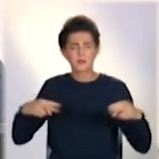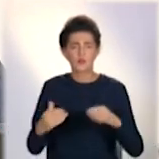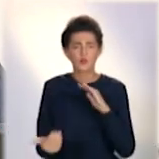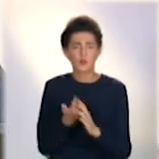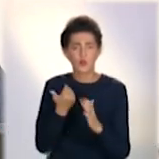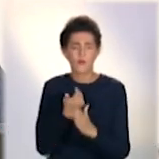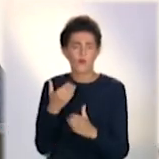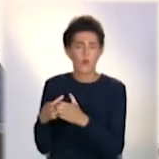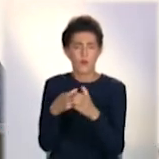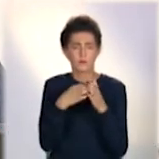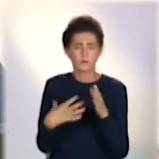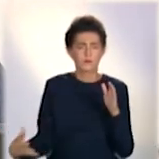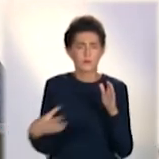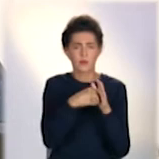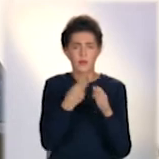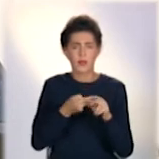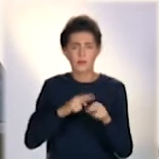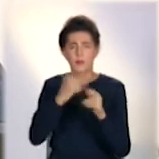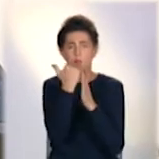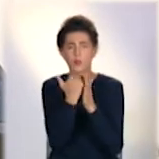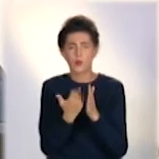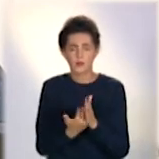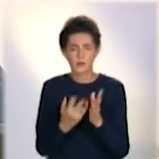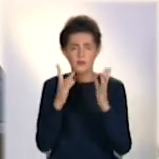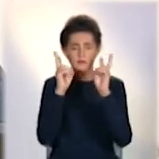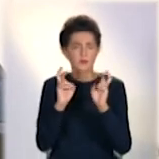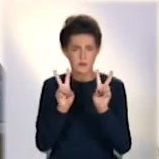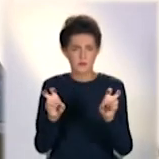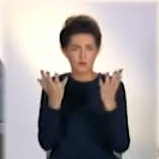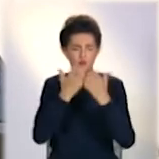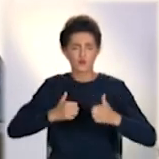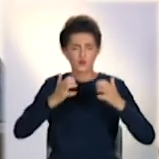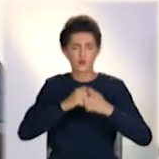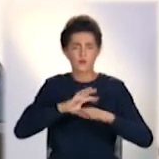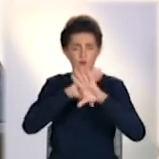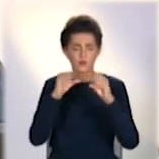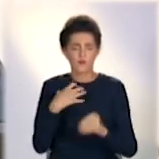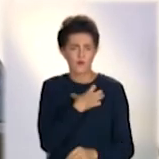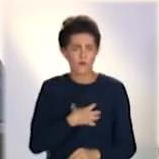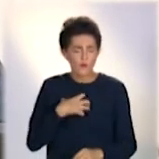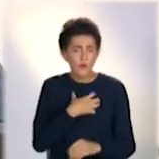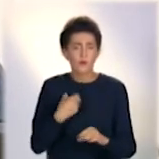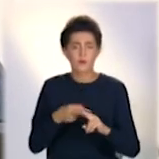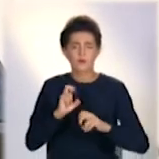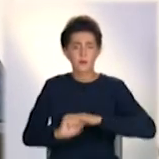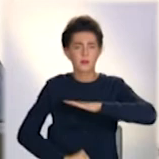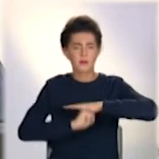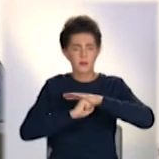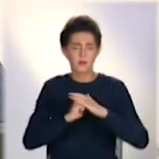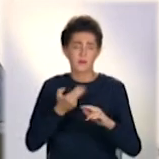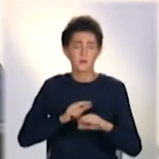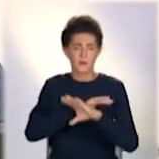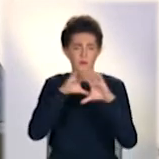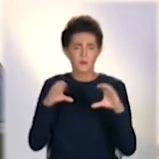об'єкти увійдуть до цієї програми з урахуванням їх значимості, їх пріоритетності,